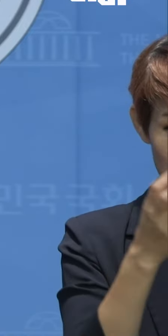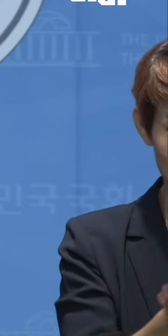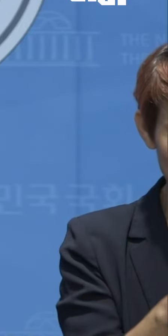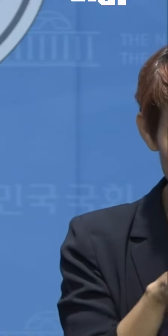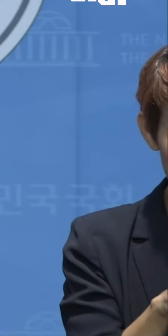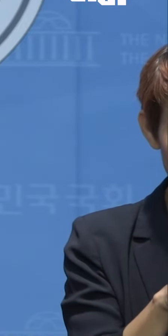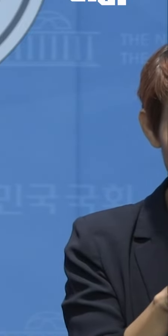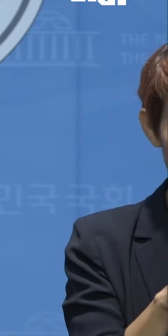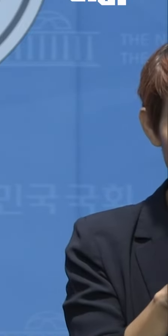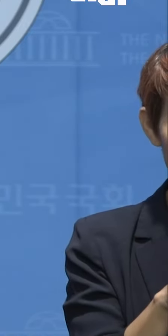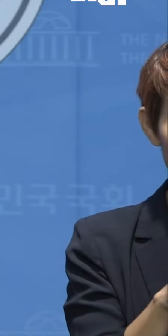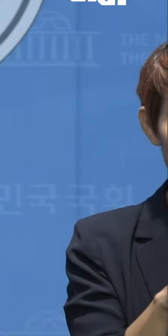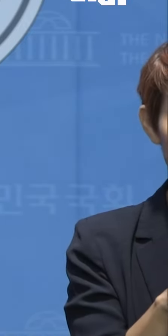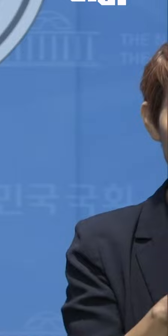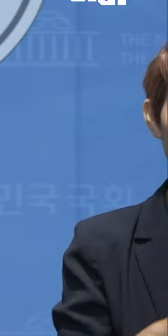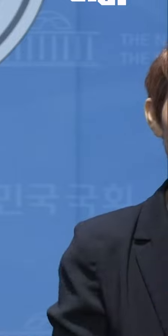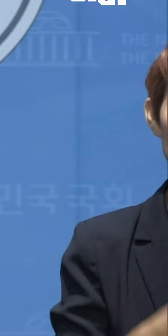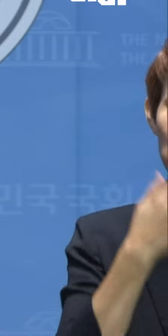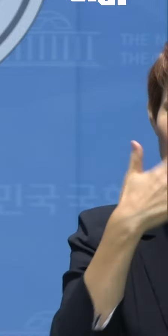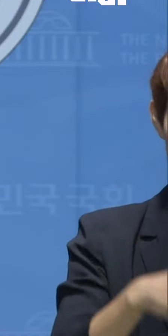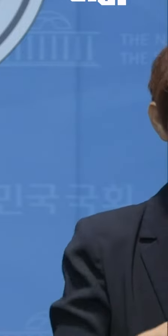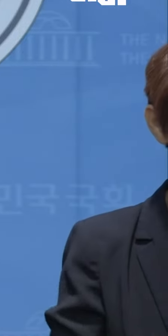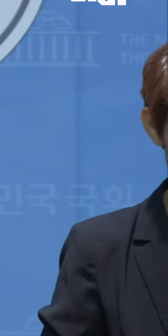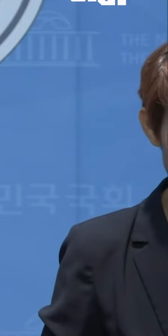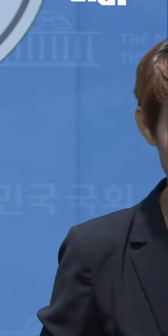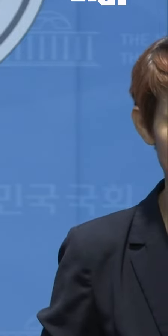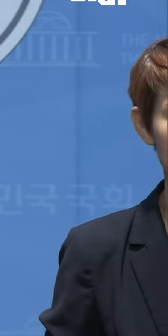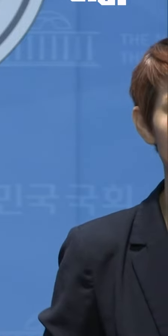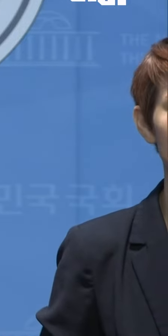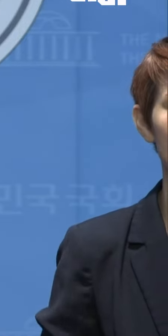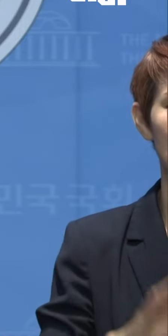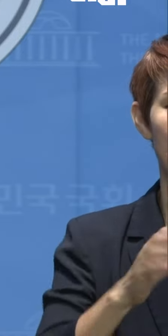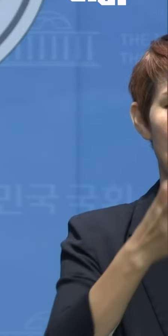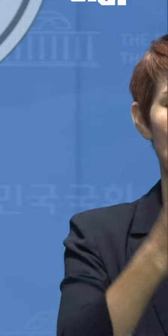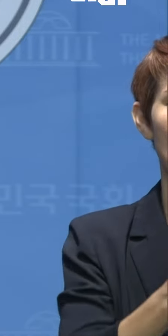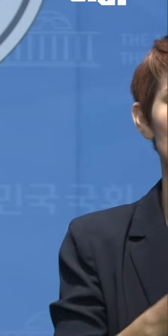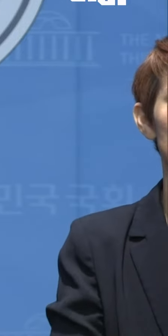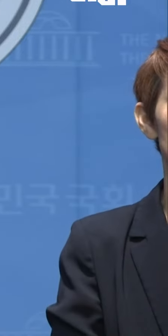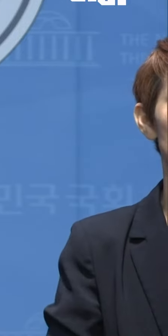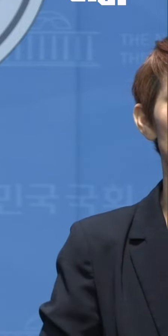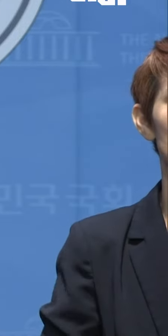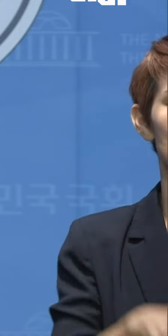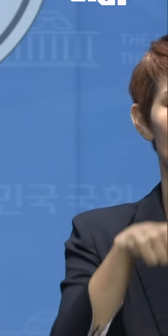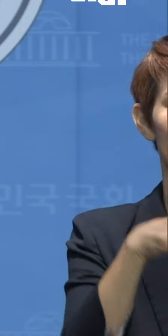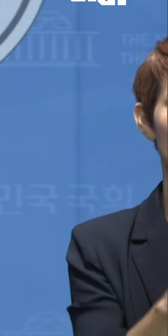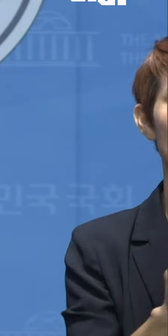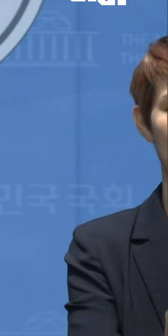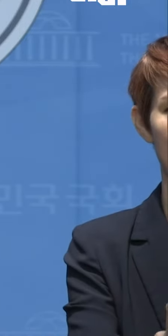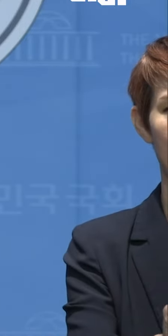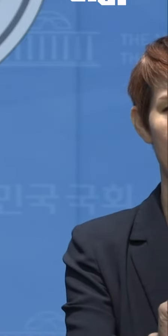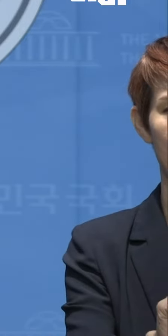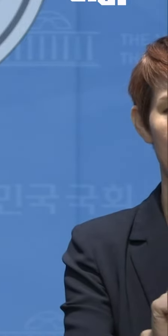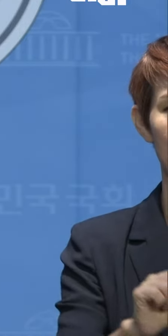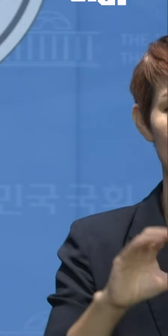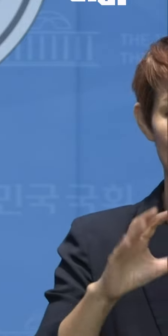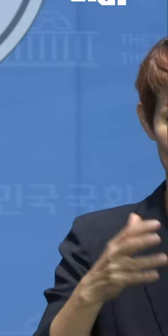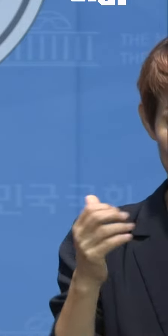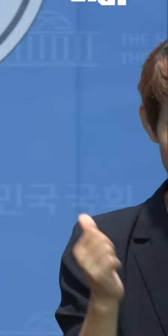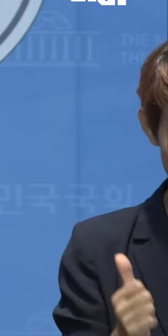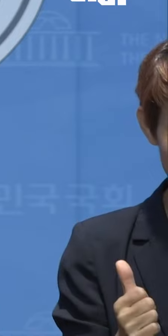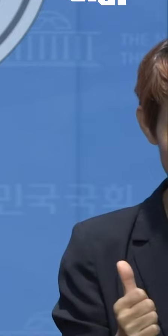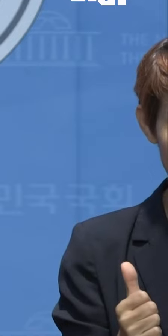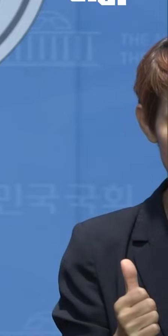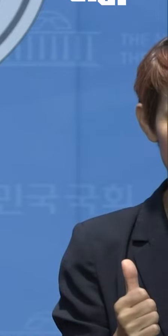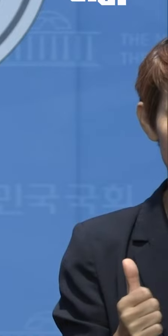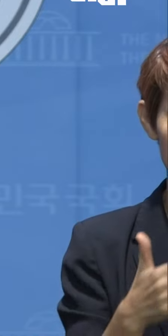제도적 장치가 미흡하다 했는데 헌법제 77조 5항은 국회가